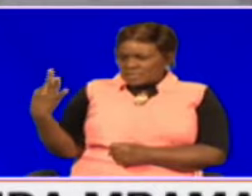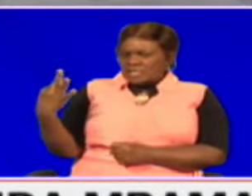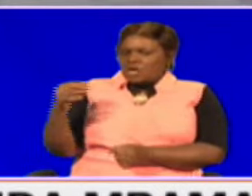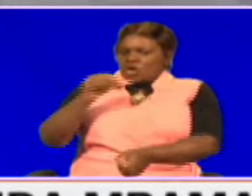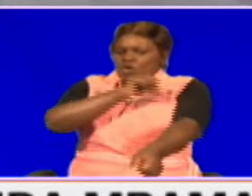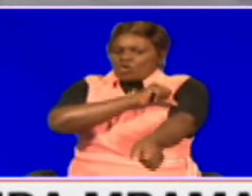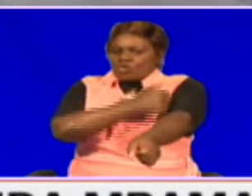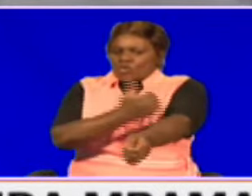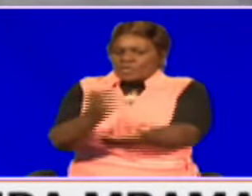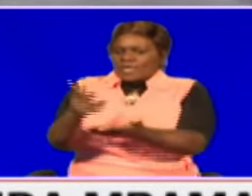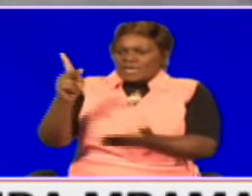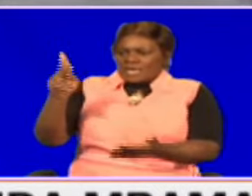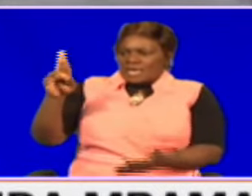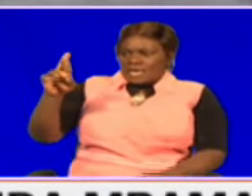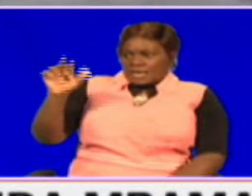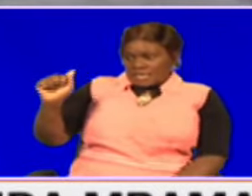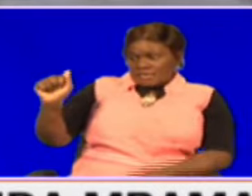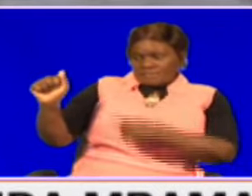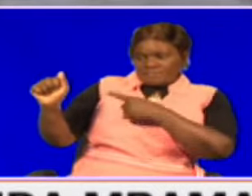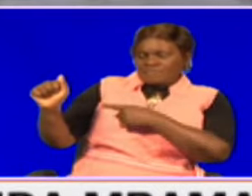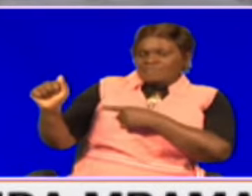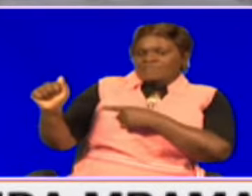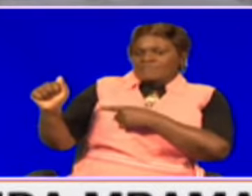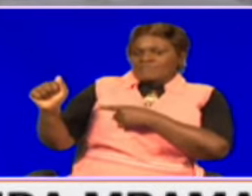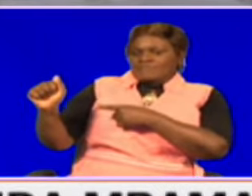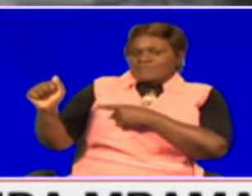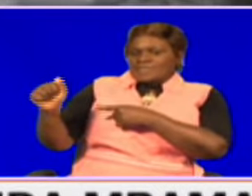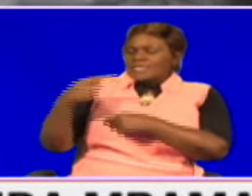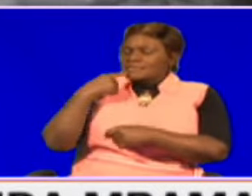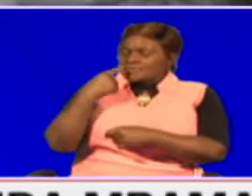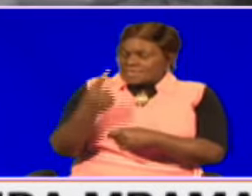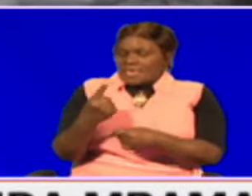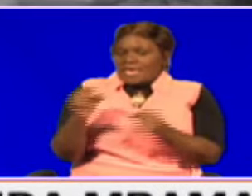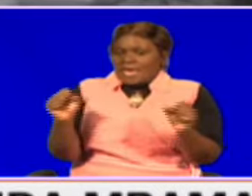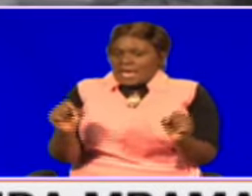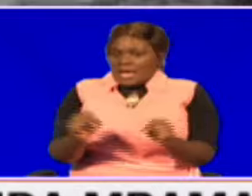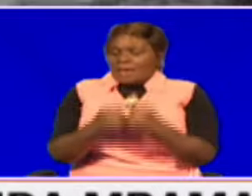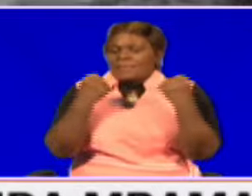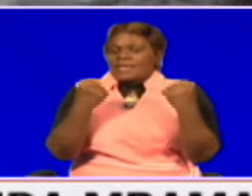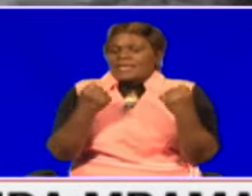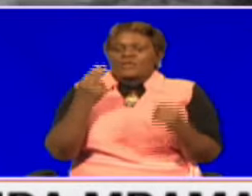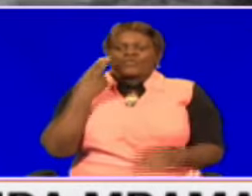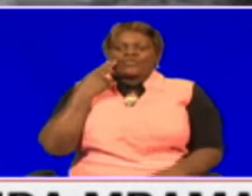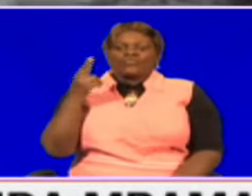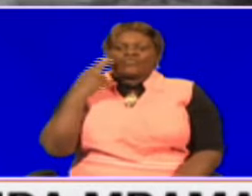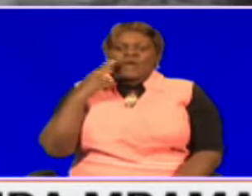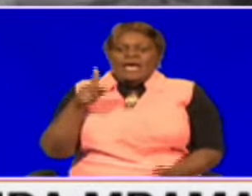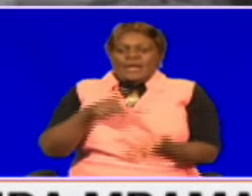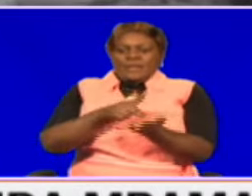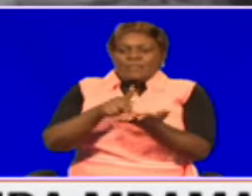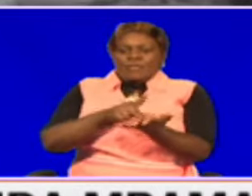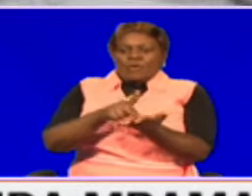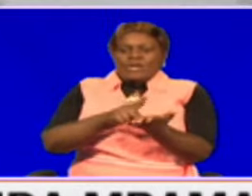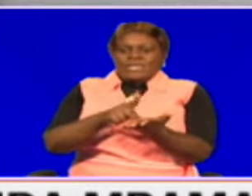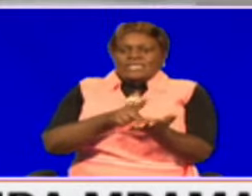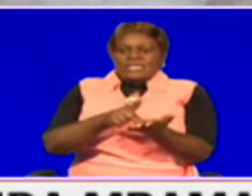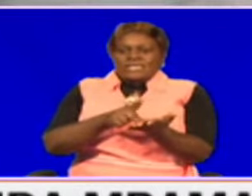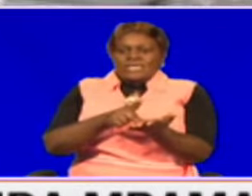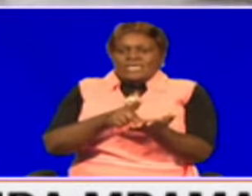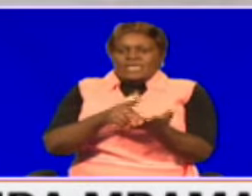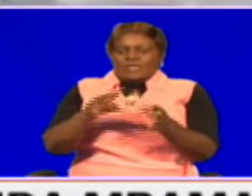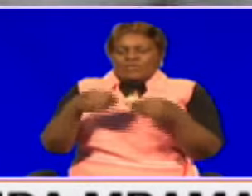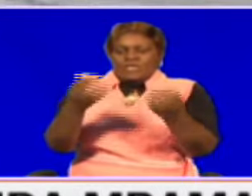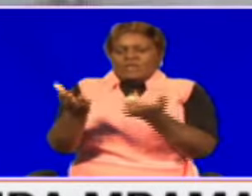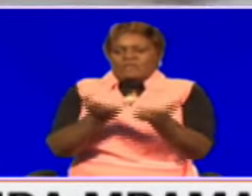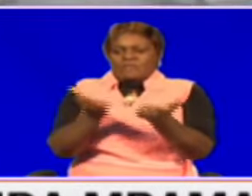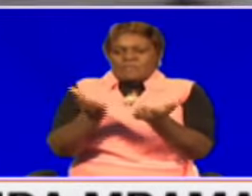ya kusanyaji ushuru wa Kenya KRA ilifichua matukio yaliyosababisha sukari yenye sumu kutolewa visivyo kwa